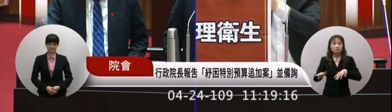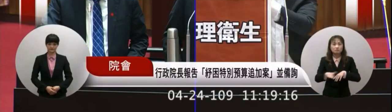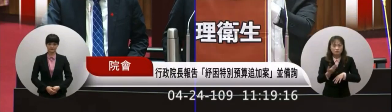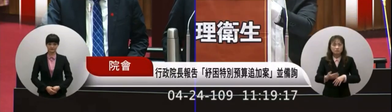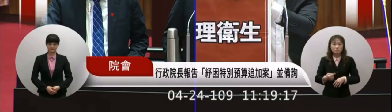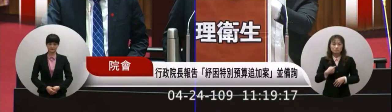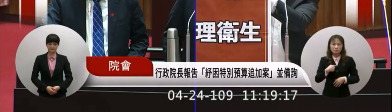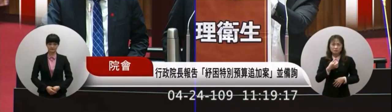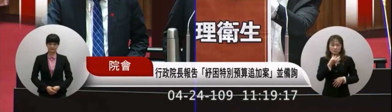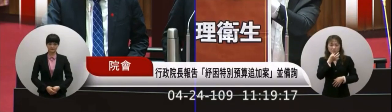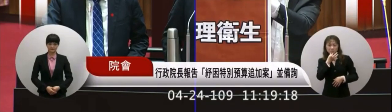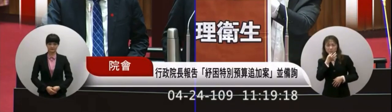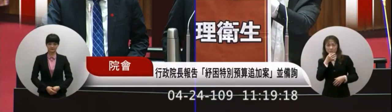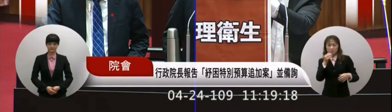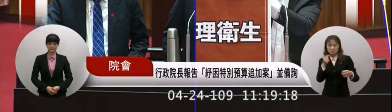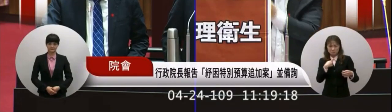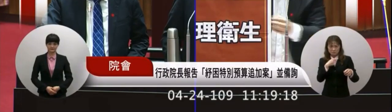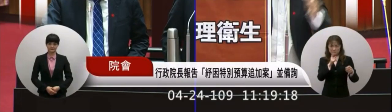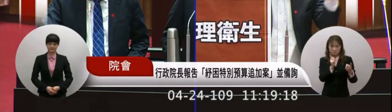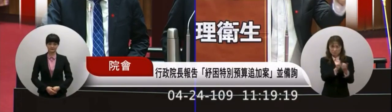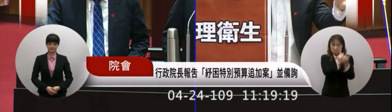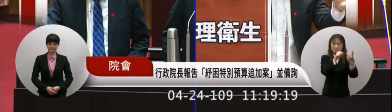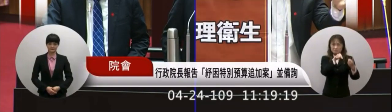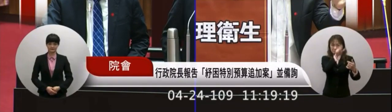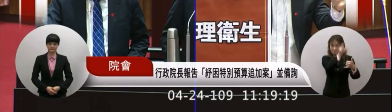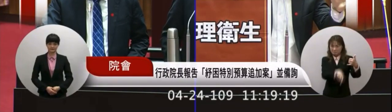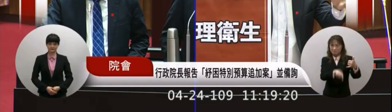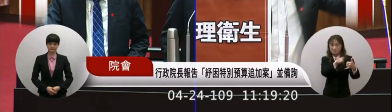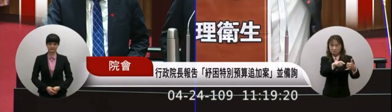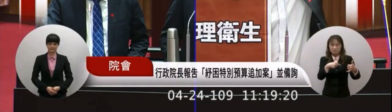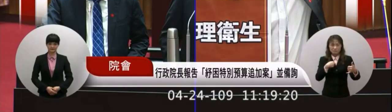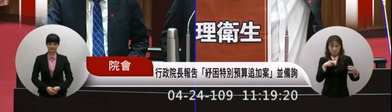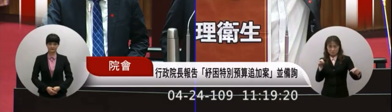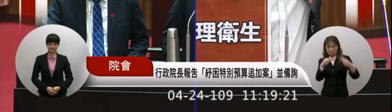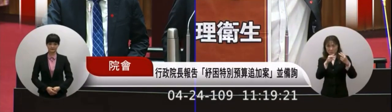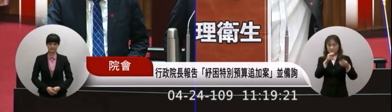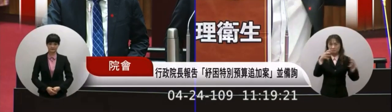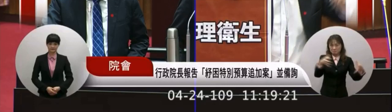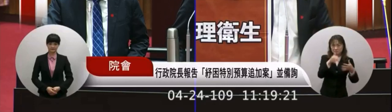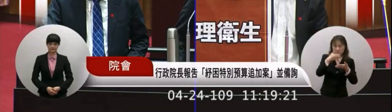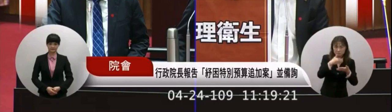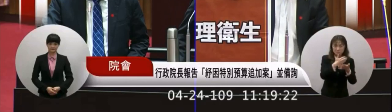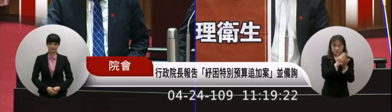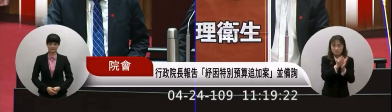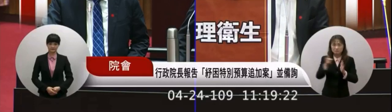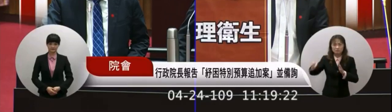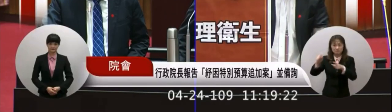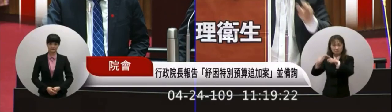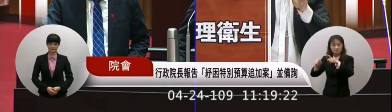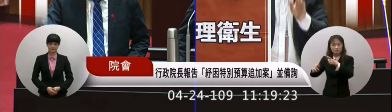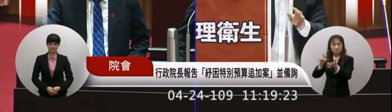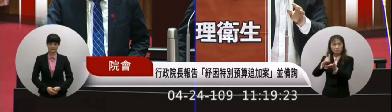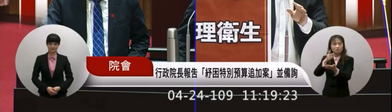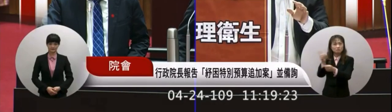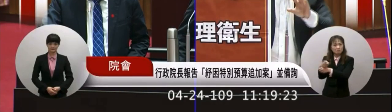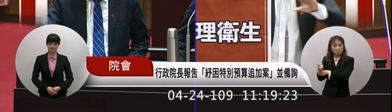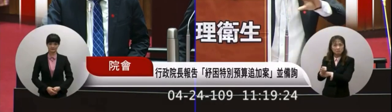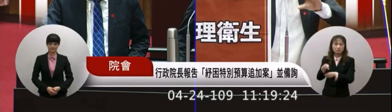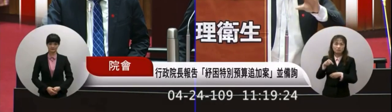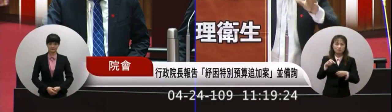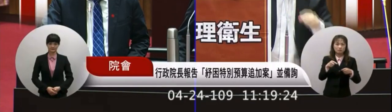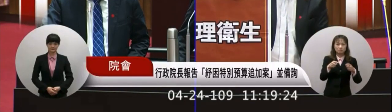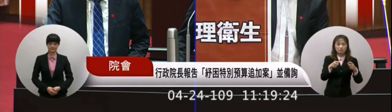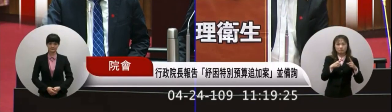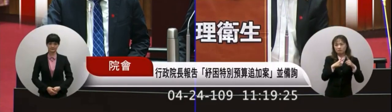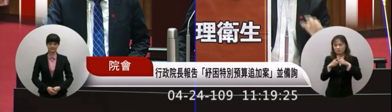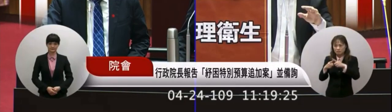毋是惊拄到伊？哦，我捌甲即个人食过饭，我捌甲即个人见过面，啊，迄个公司咧消毒，总大家拢唔爱去食。即种的心情，其